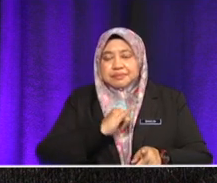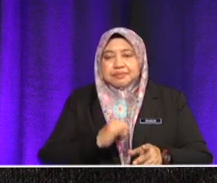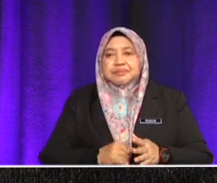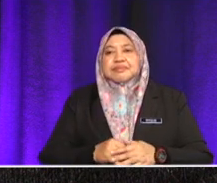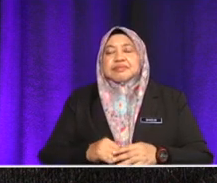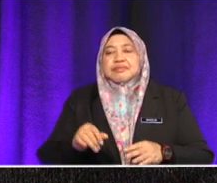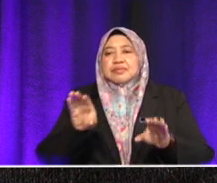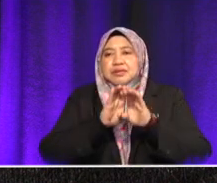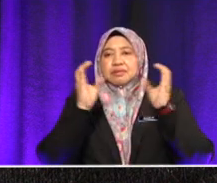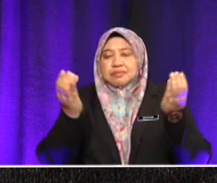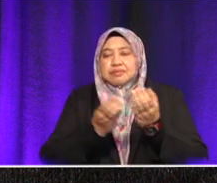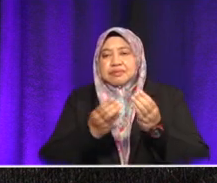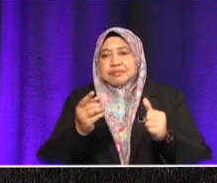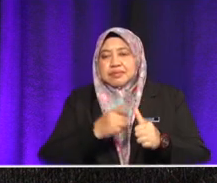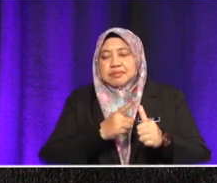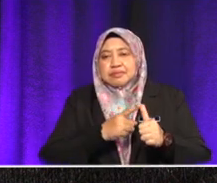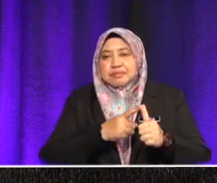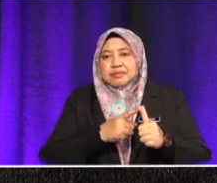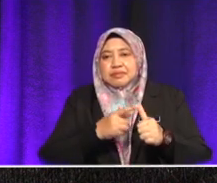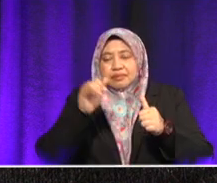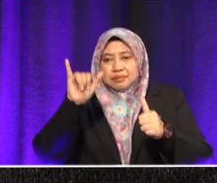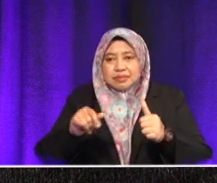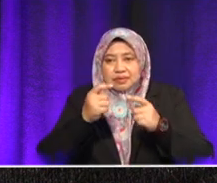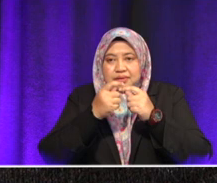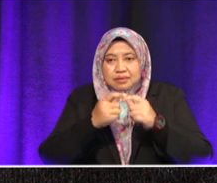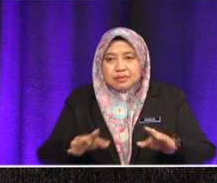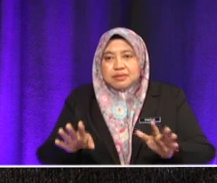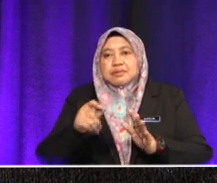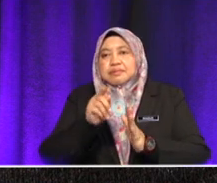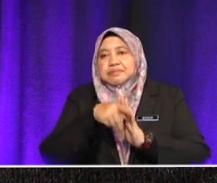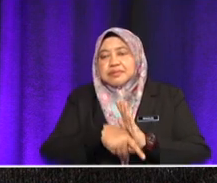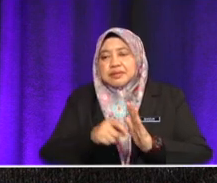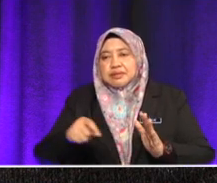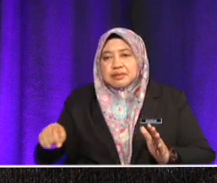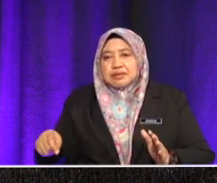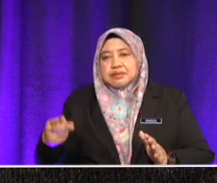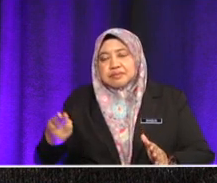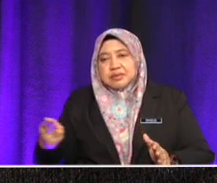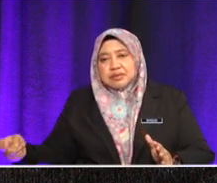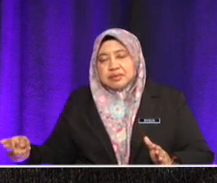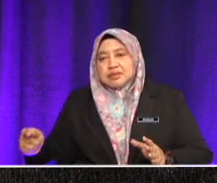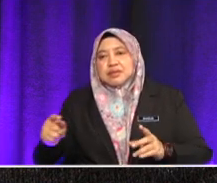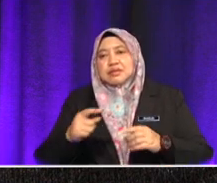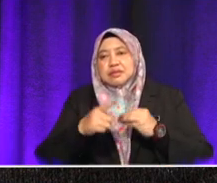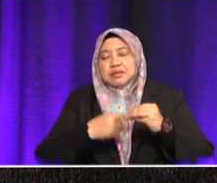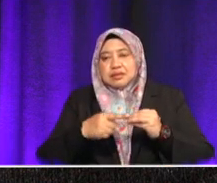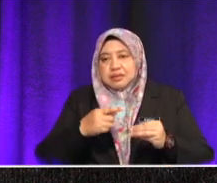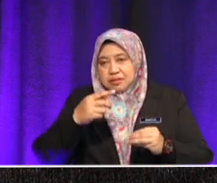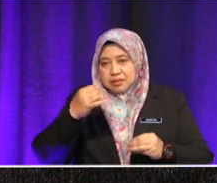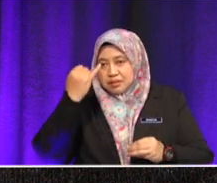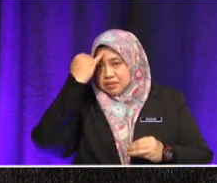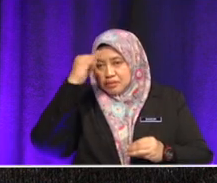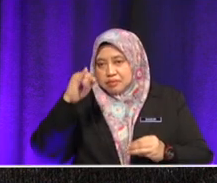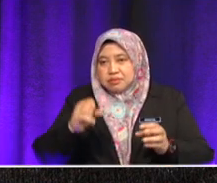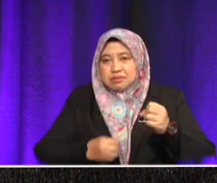ialah kumpulan pertama yang telah membuat penulisan daripada bahan tentang tokoh sukaian paralympic tadi